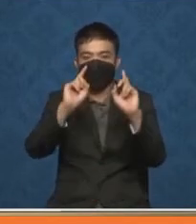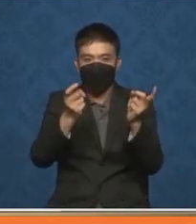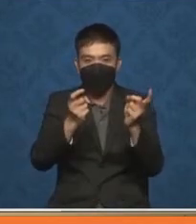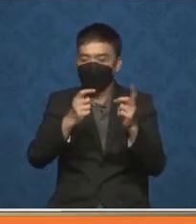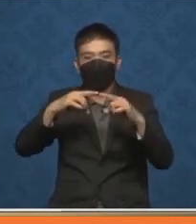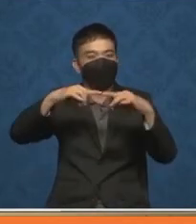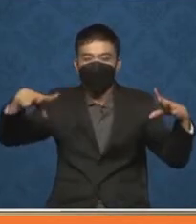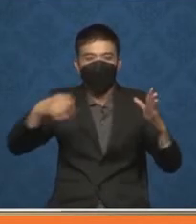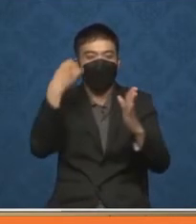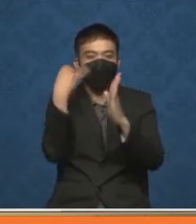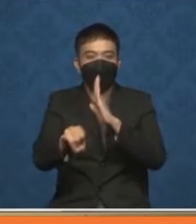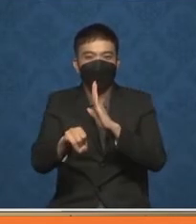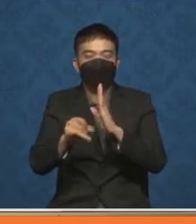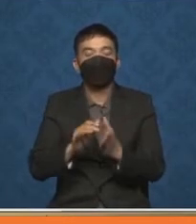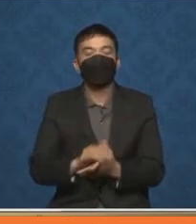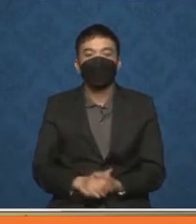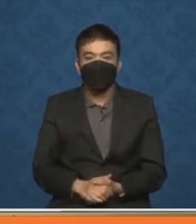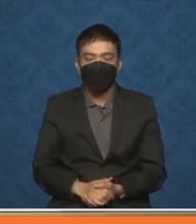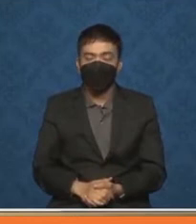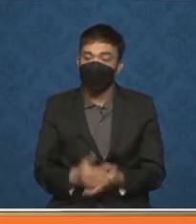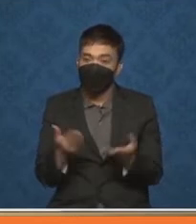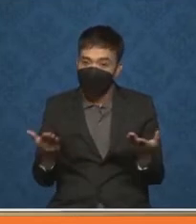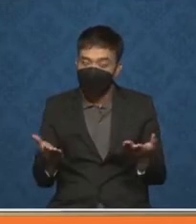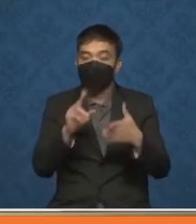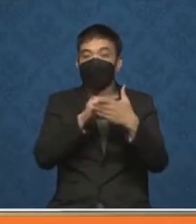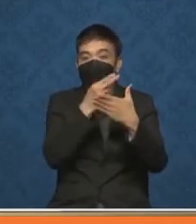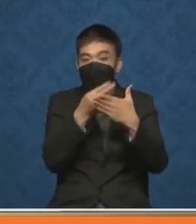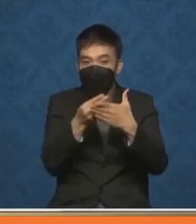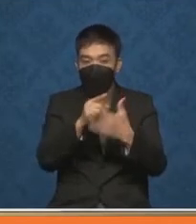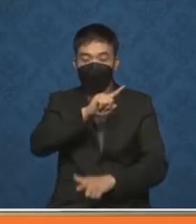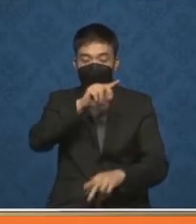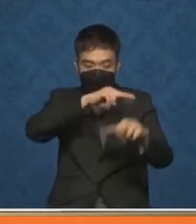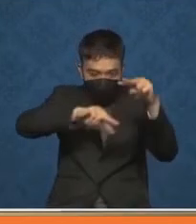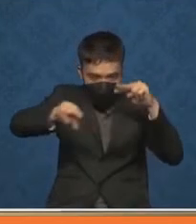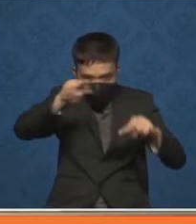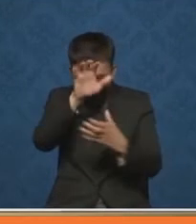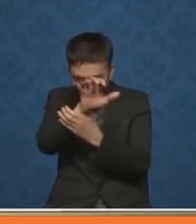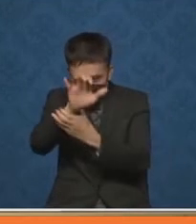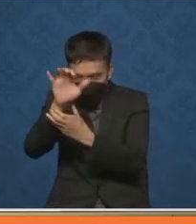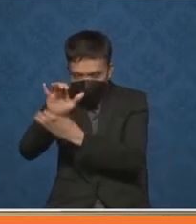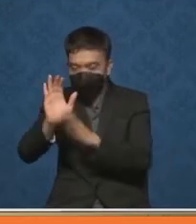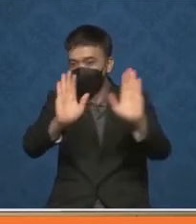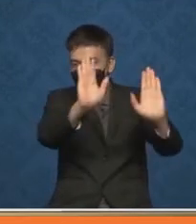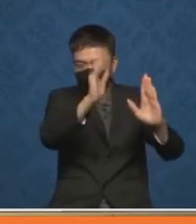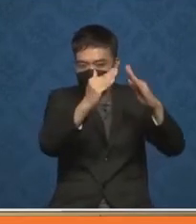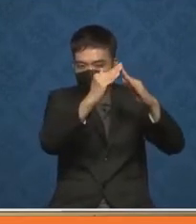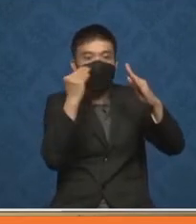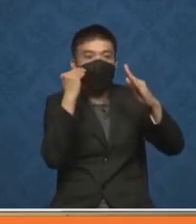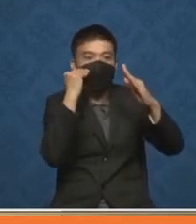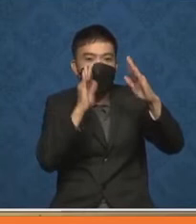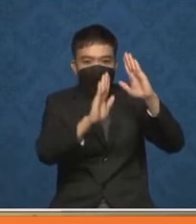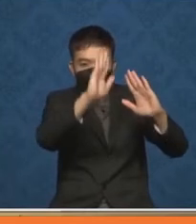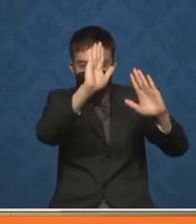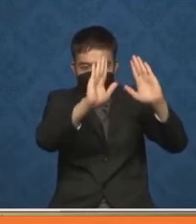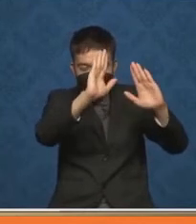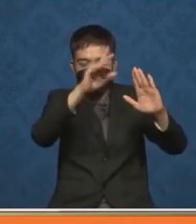วงเล็บอย่างไม่ถูกต้องหรือควบคุมประชาชนที่อยู่ในบ้านประชาธิปไตย